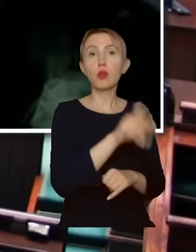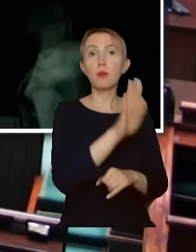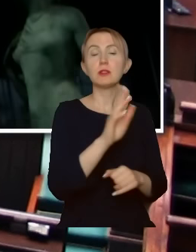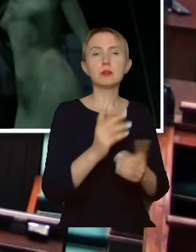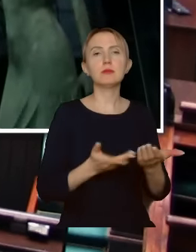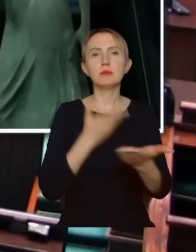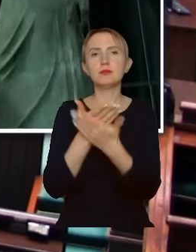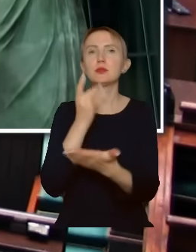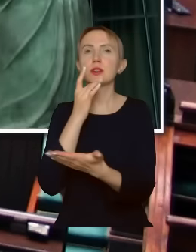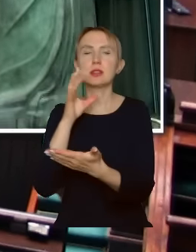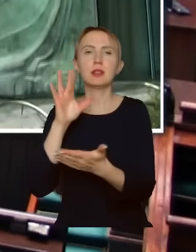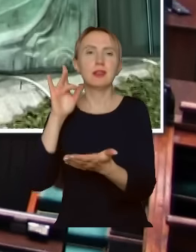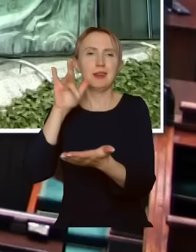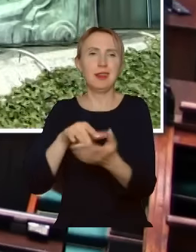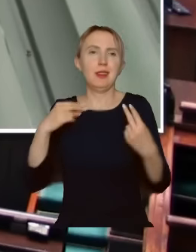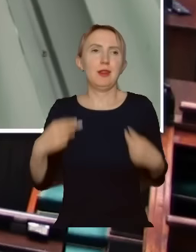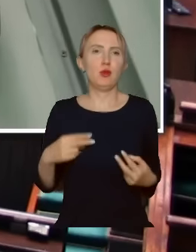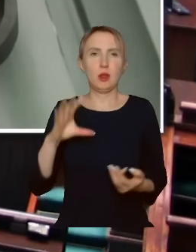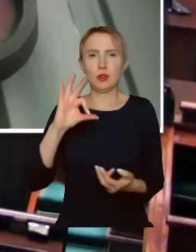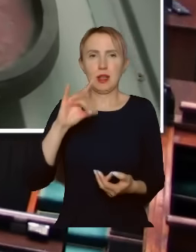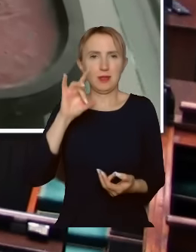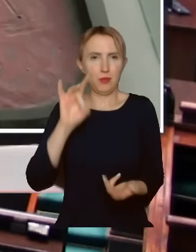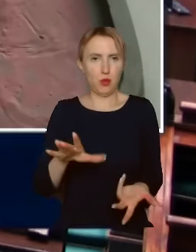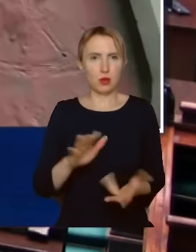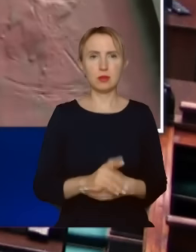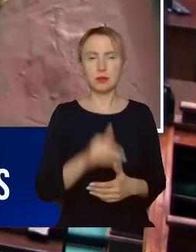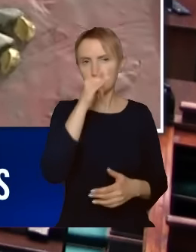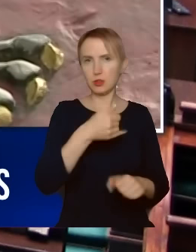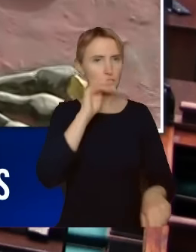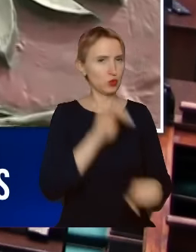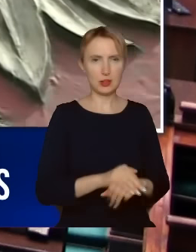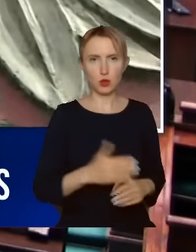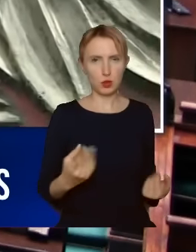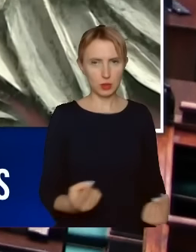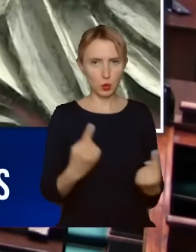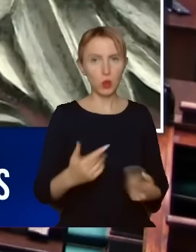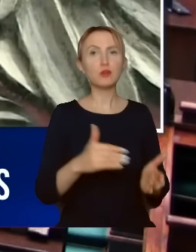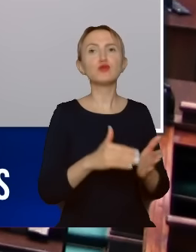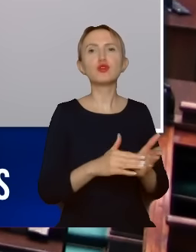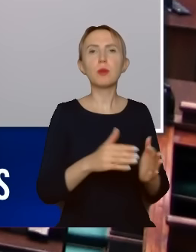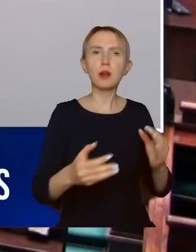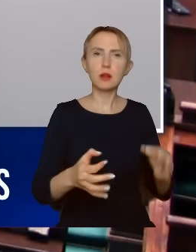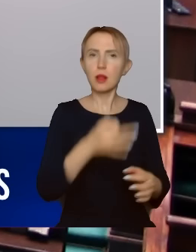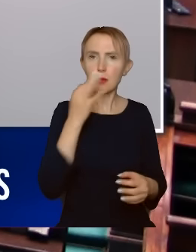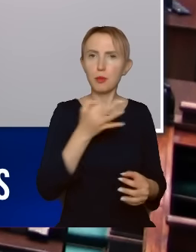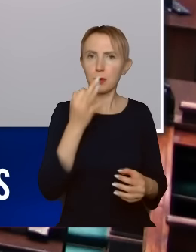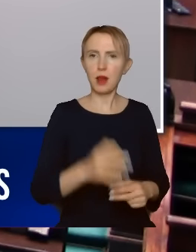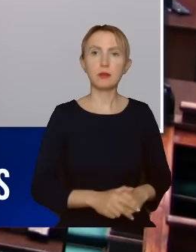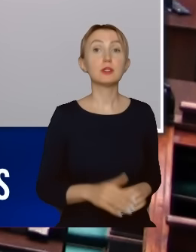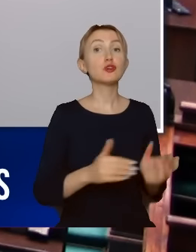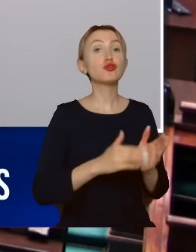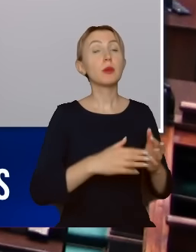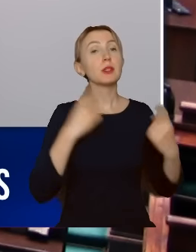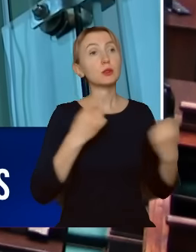Strasburgu to chyba nie jest sytuacja z którą można się godzić tylko trzeba te sytuację uzdrowić i chcielibyśmy te sytuację